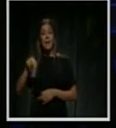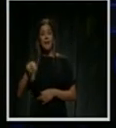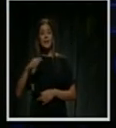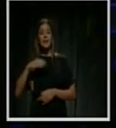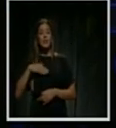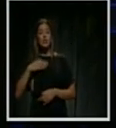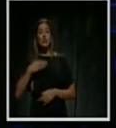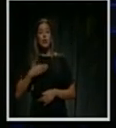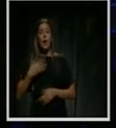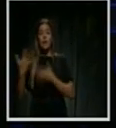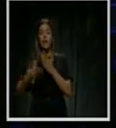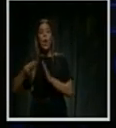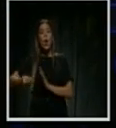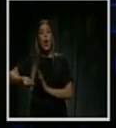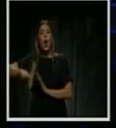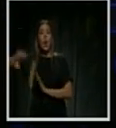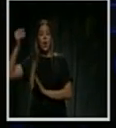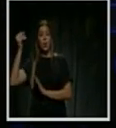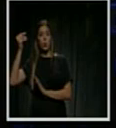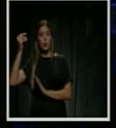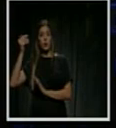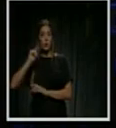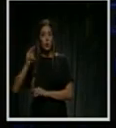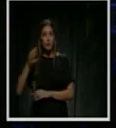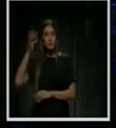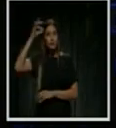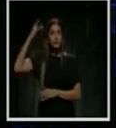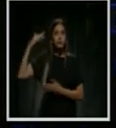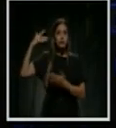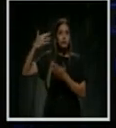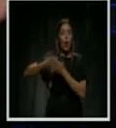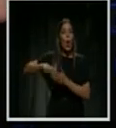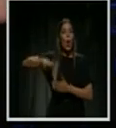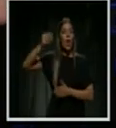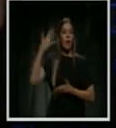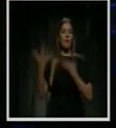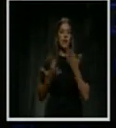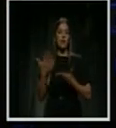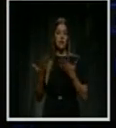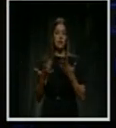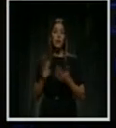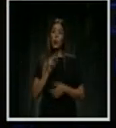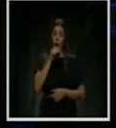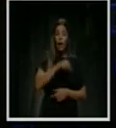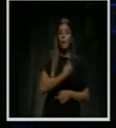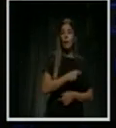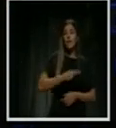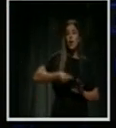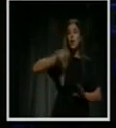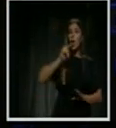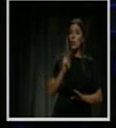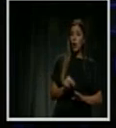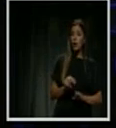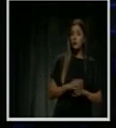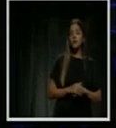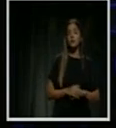l-prezz tas-suq internazzjonali u fdal aħħar xhur ola b'mod qaw immens u jola dak ta' ukoll. Għal jekk irridux